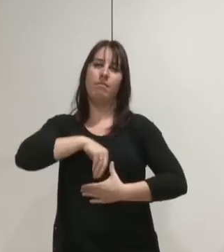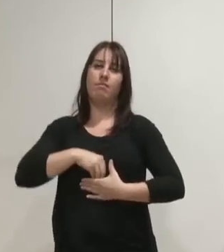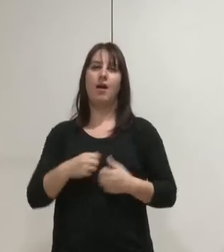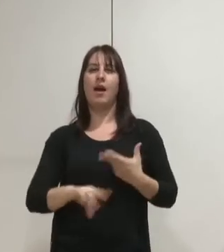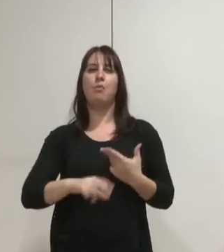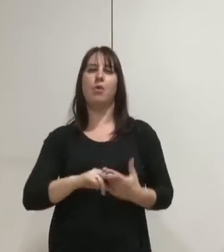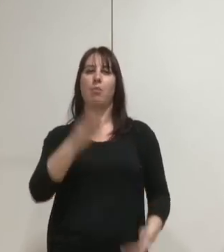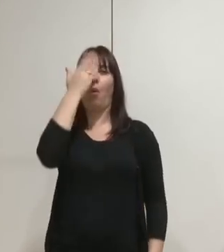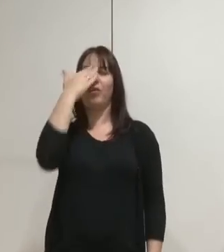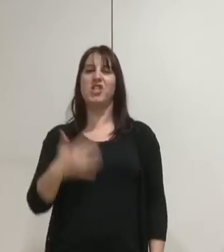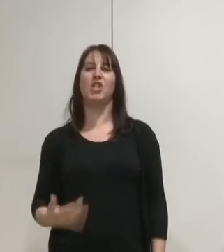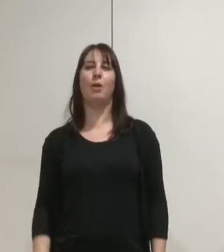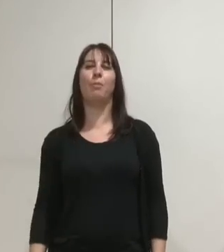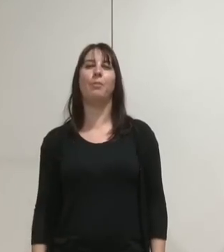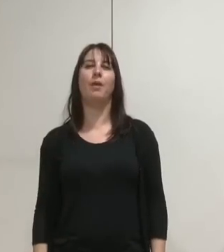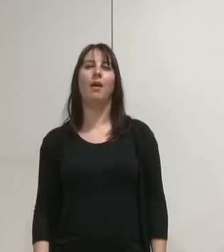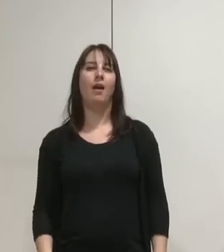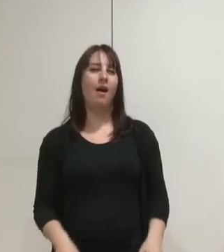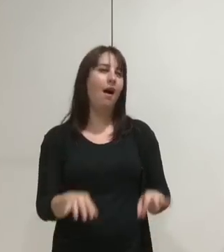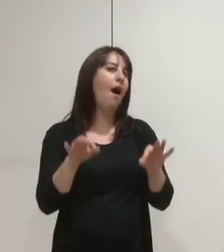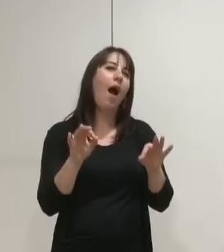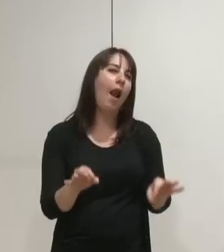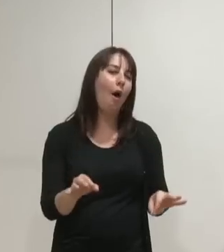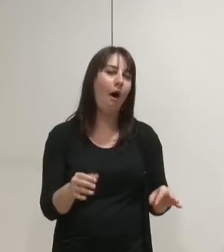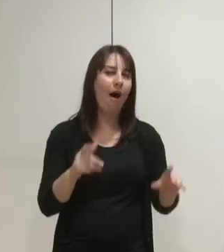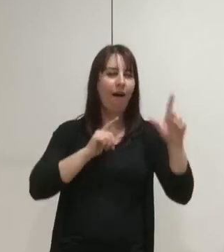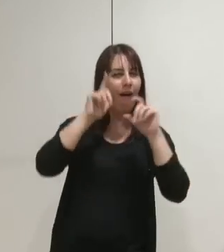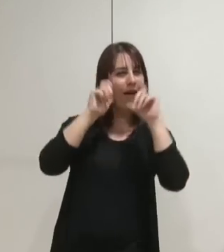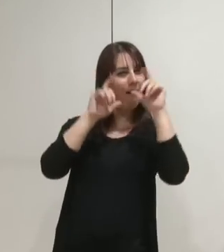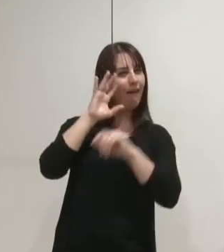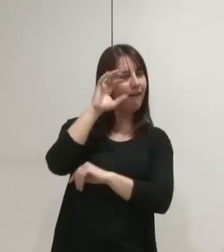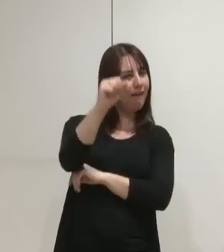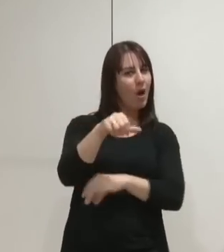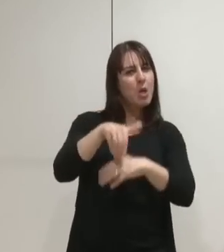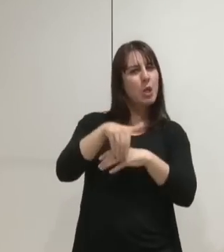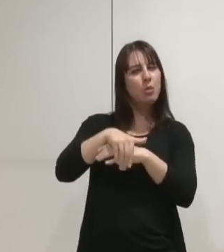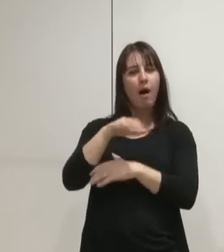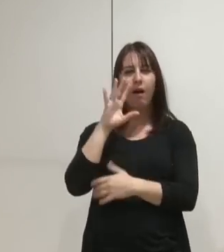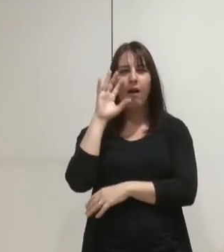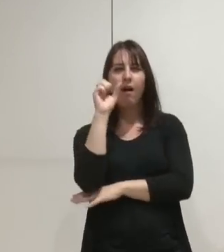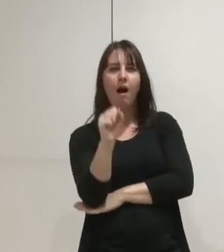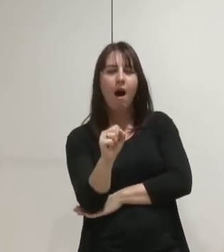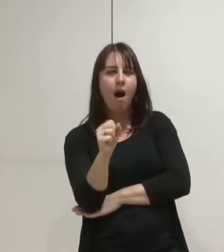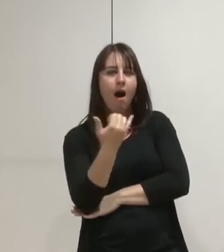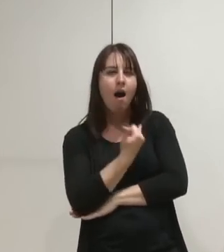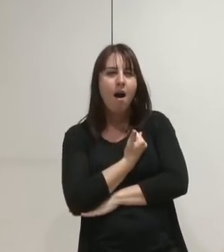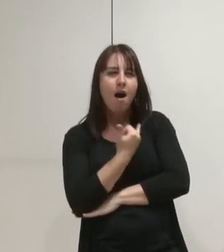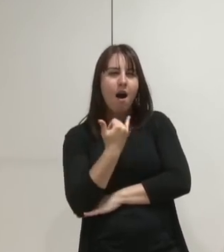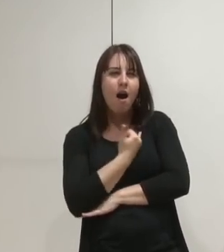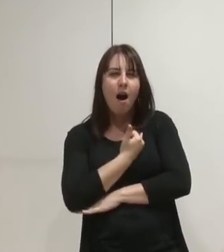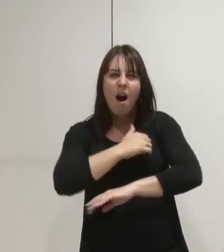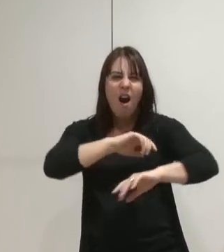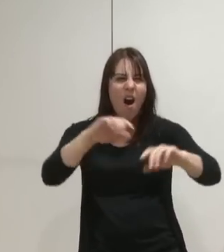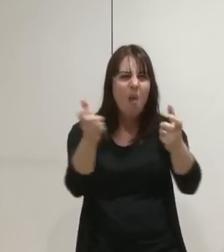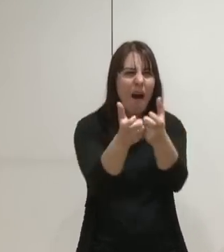pose et donc pour le coup j'ai découvert là ce soir un truc et et et